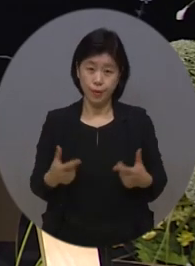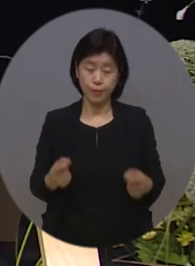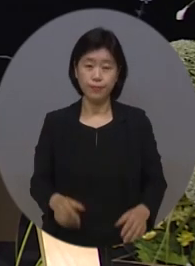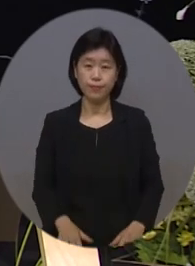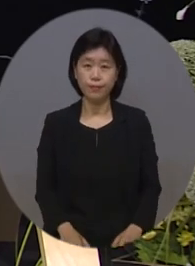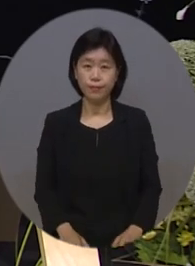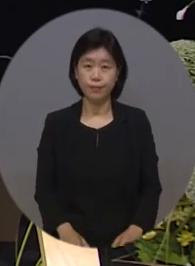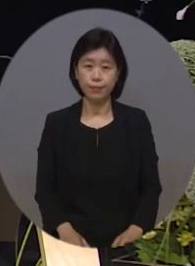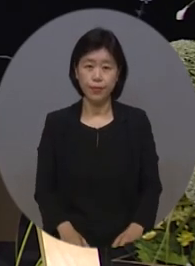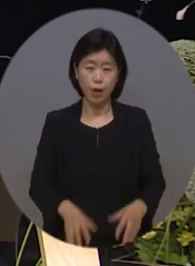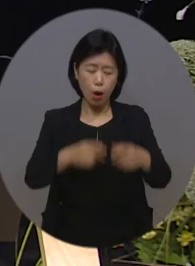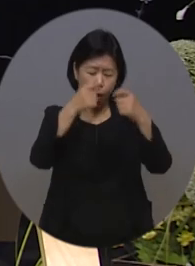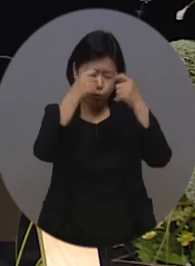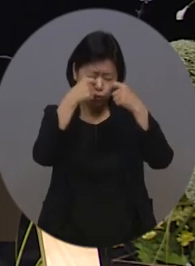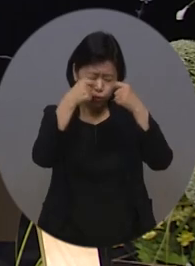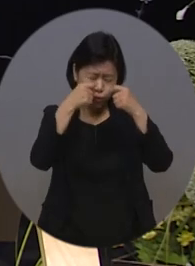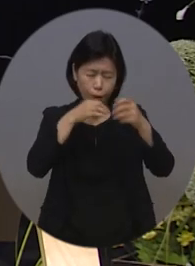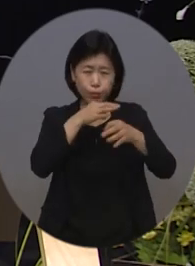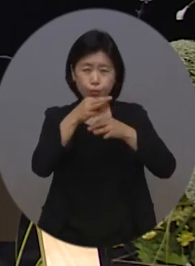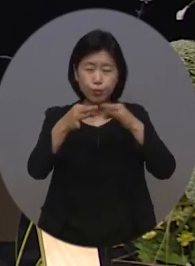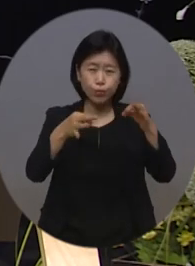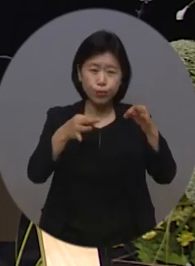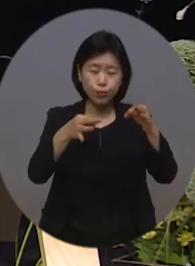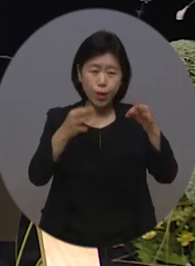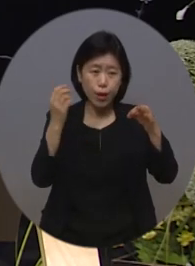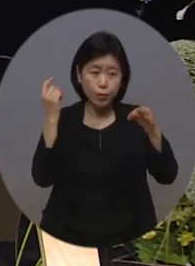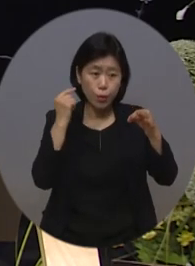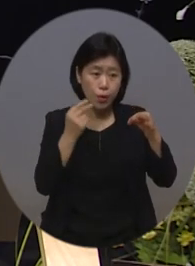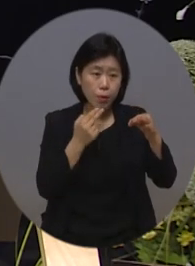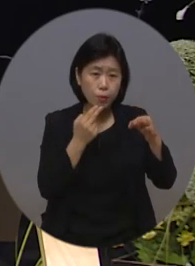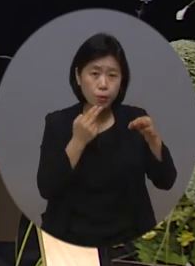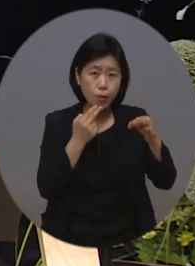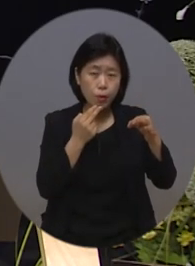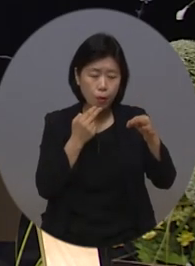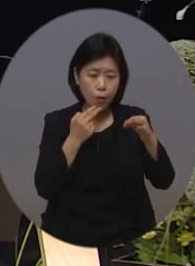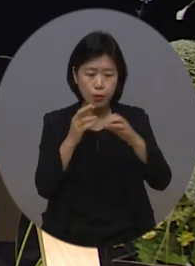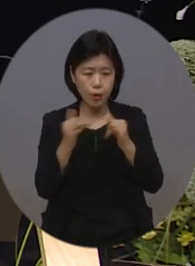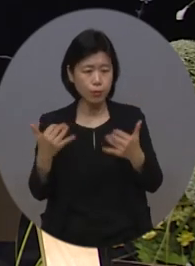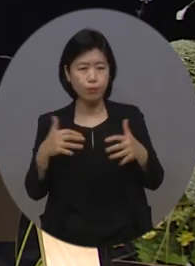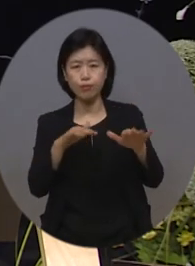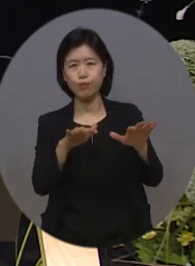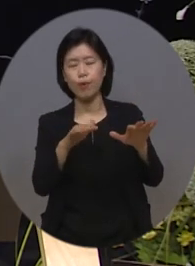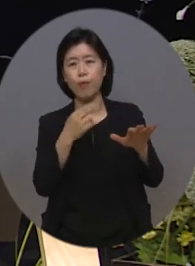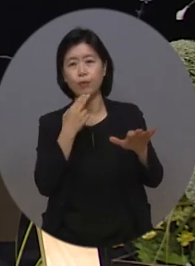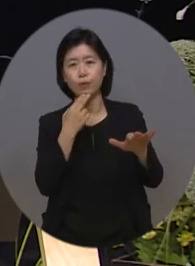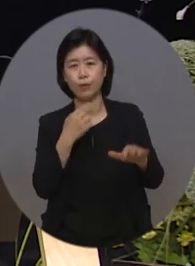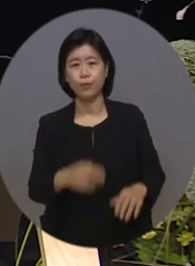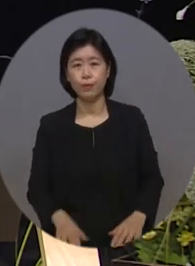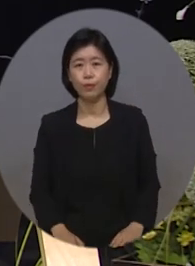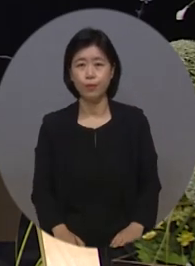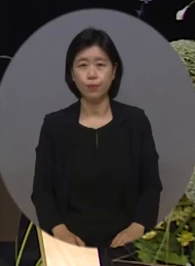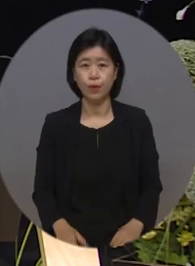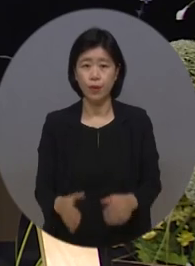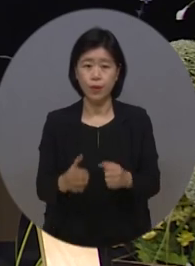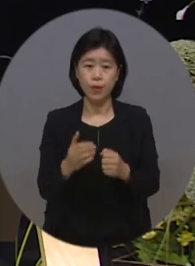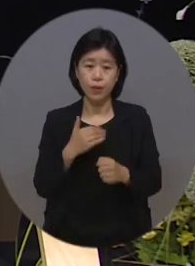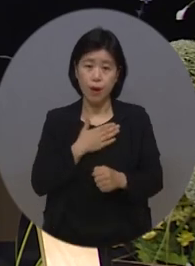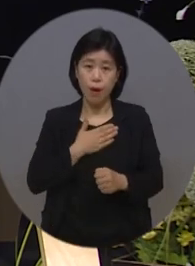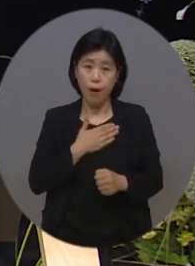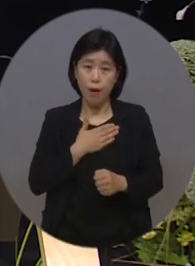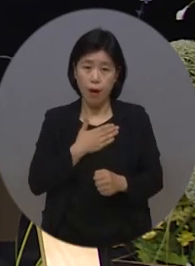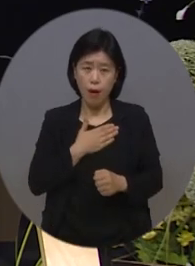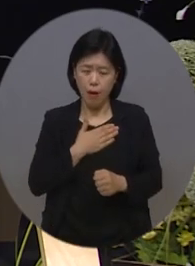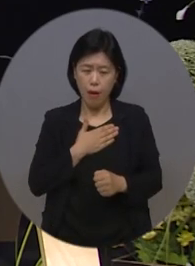통곡을 닮은 목소리가 아니면 뒤돌아보는 사람은 없을 것이며 사람의 감정도 얄팍해질